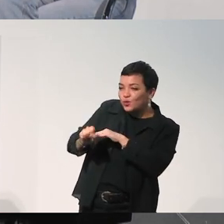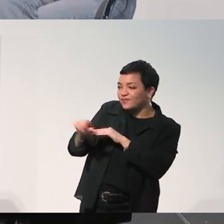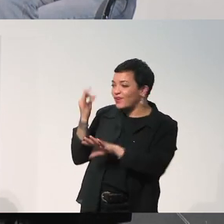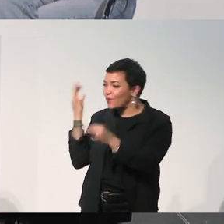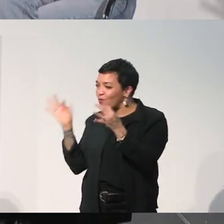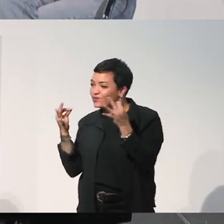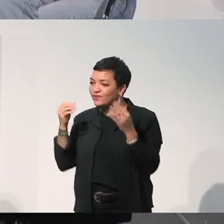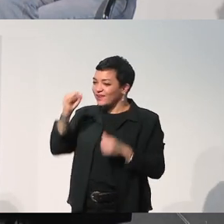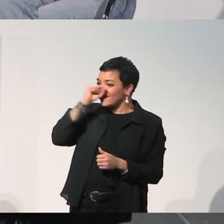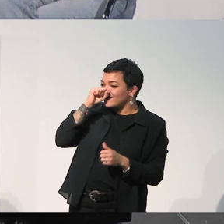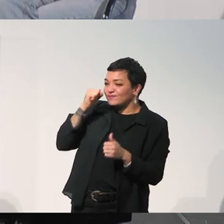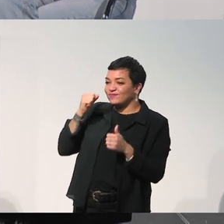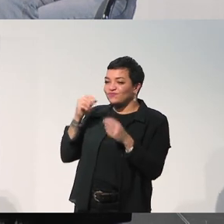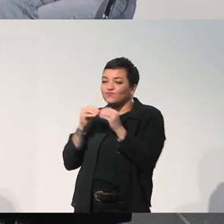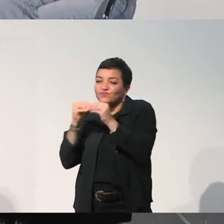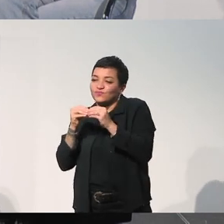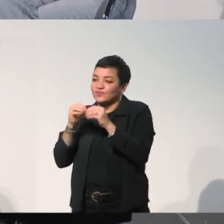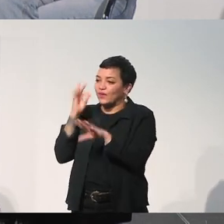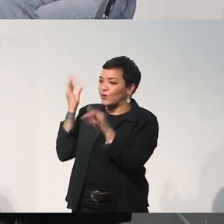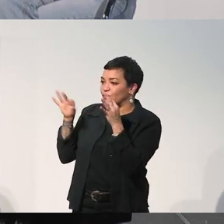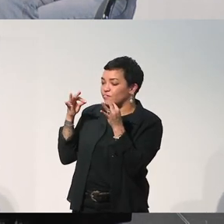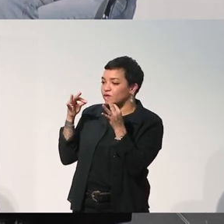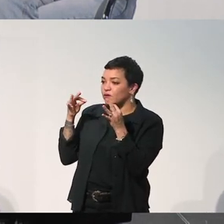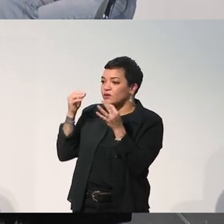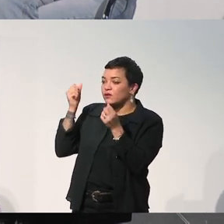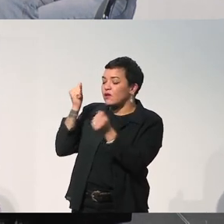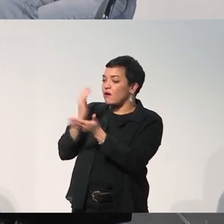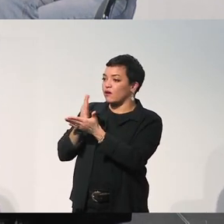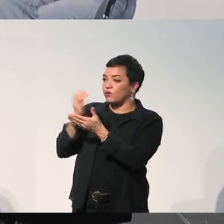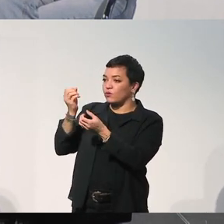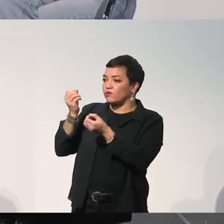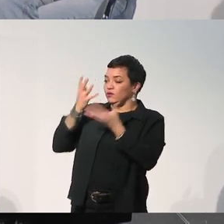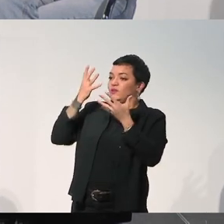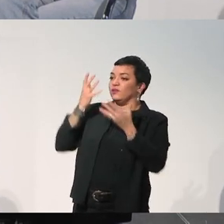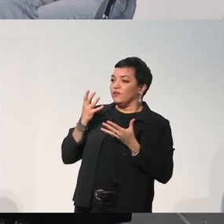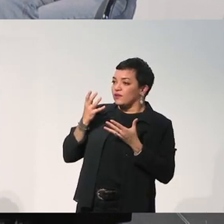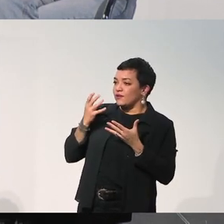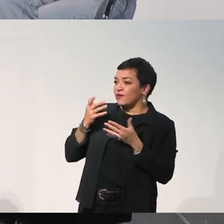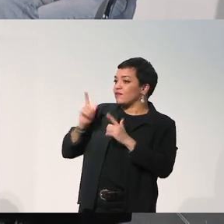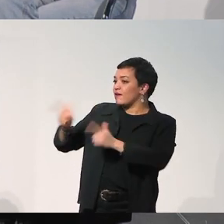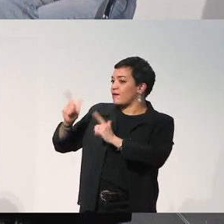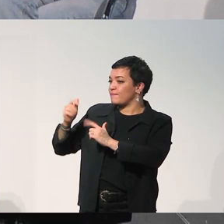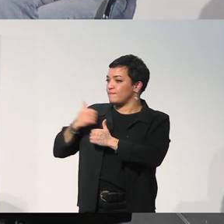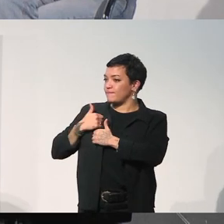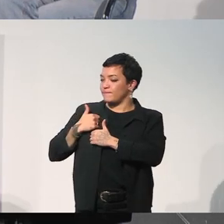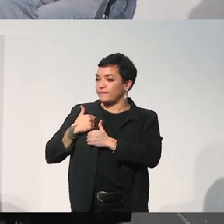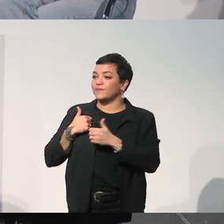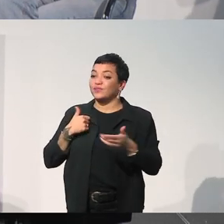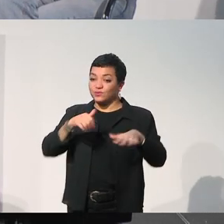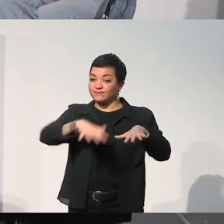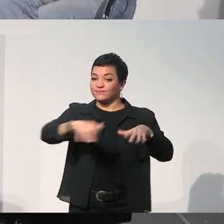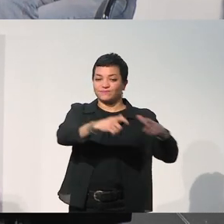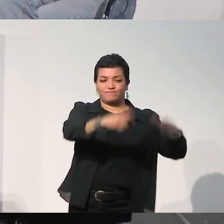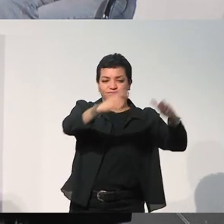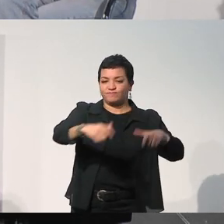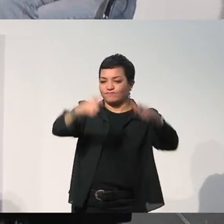et puis il y a les armes. Et finalement, quand le narrateur a 16 ans, la station balnéaire qui devient une branche régionale